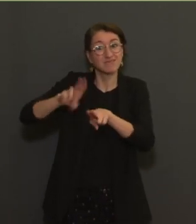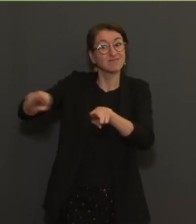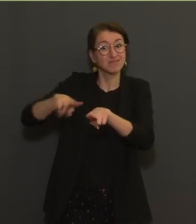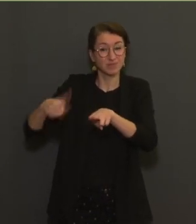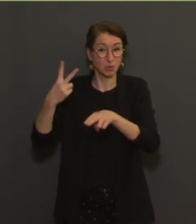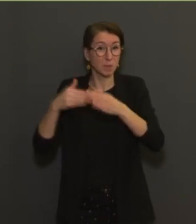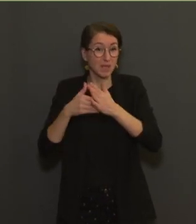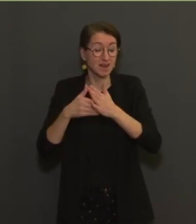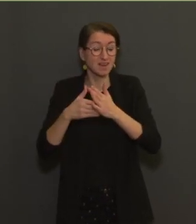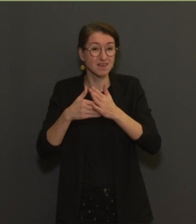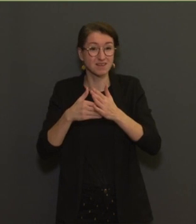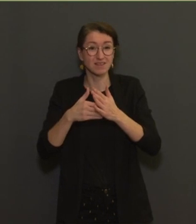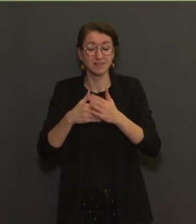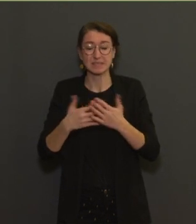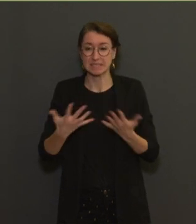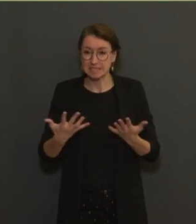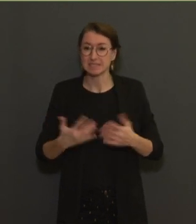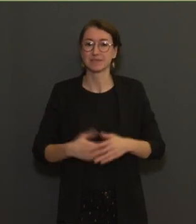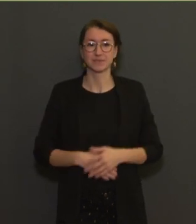atteints du Covid.